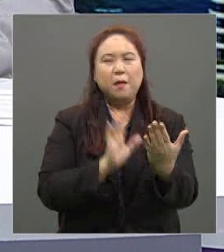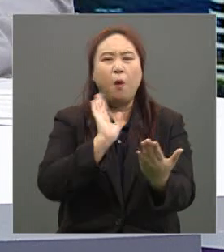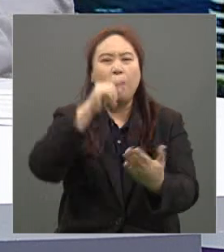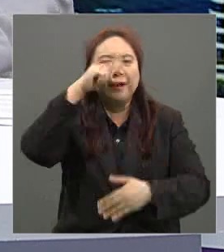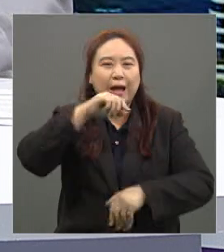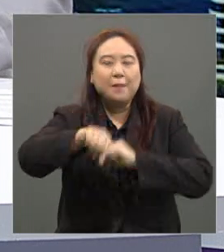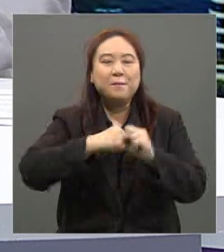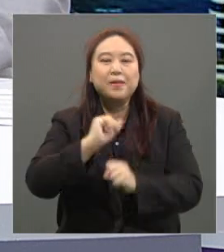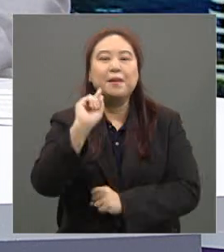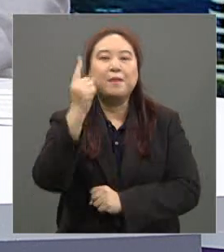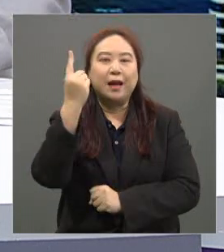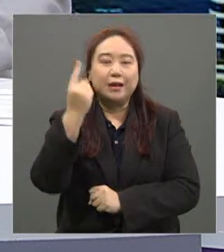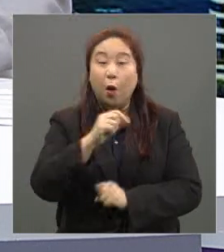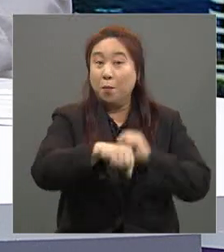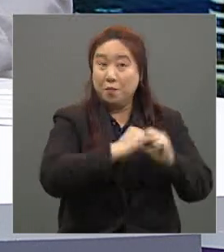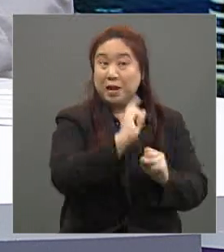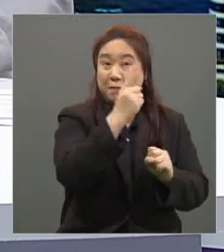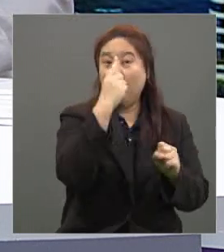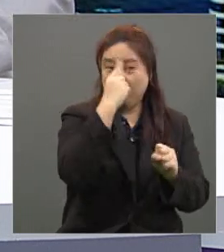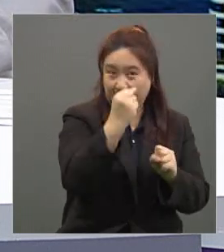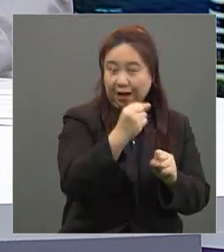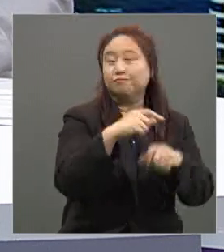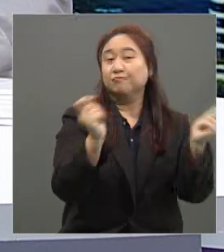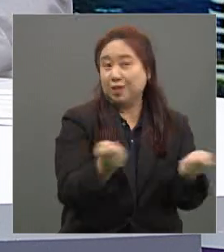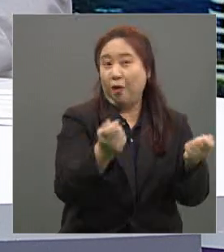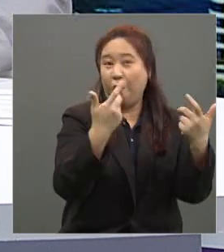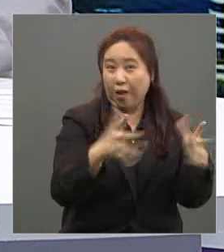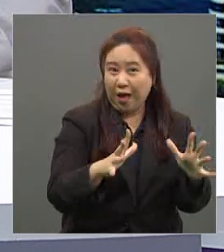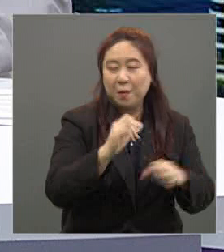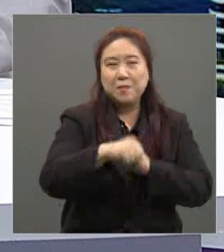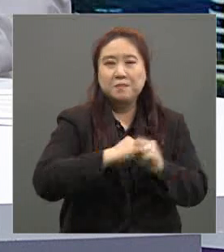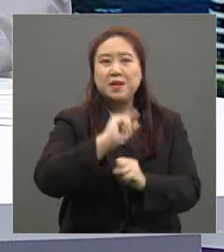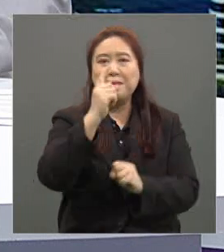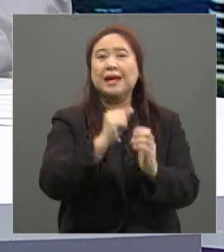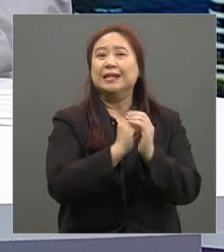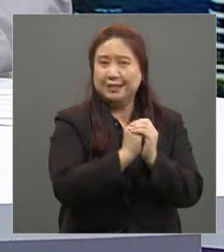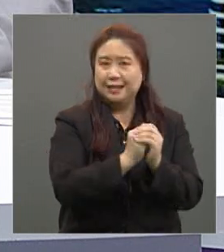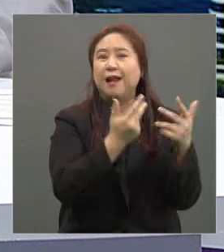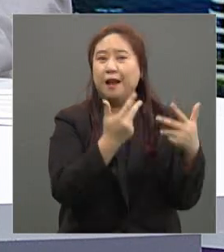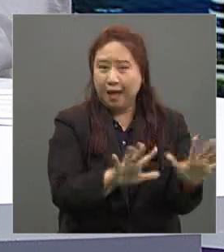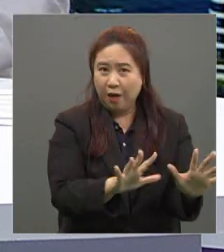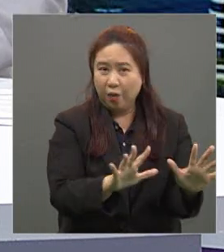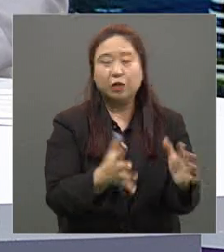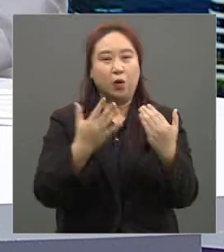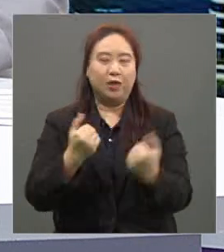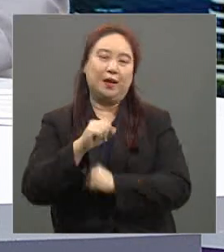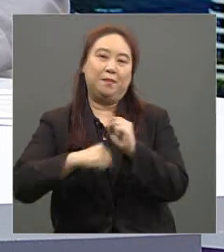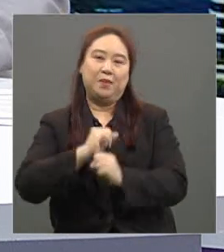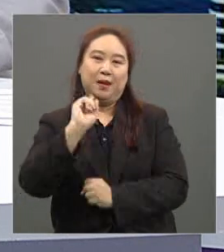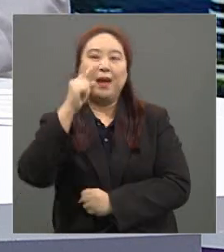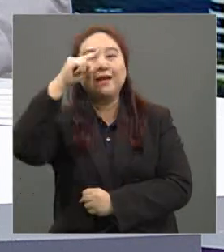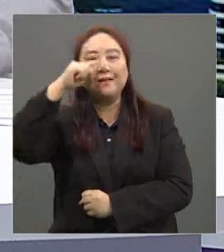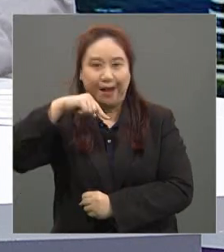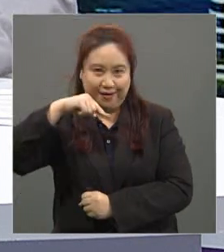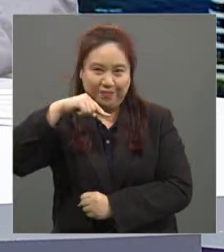อ่ะเราฉลองปีใหม่สากลมาแล้วถูกมั้ยเราฉลองปีใหม่จีนกันมาเมื่อสัปดาห์ที่ผ่านมาปีใหม่ไทยสงกรานต์